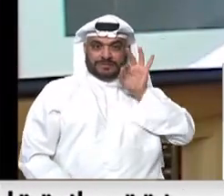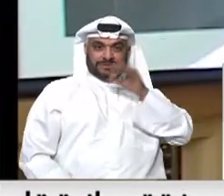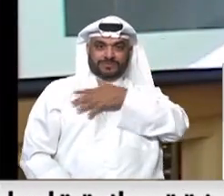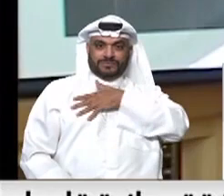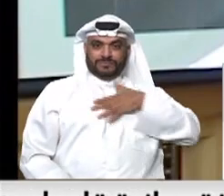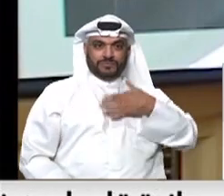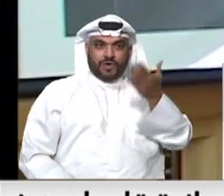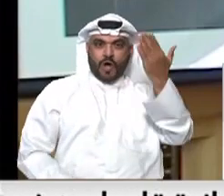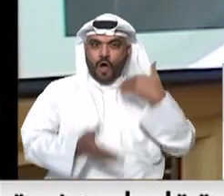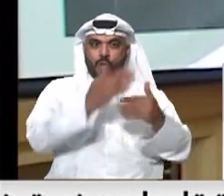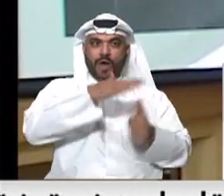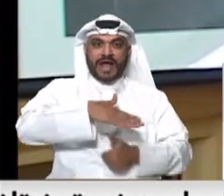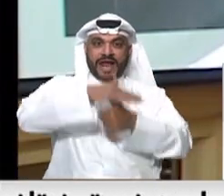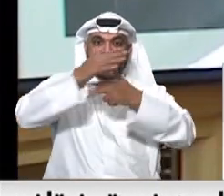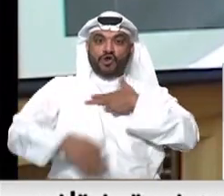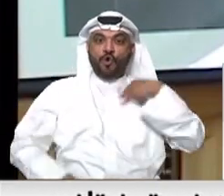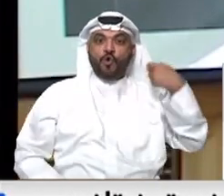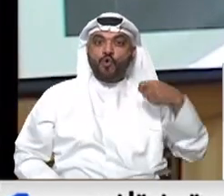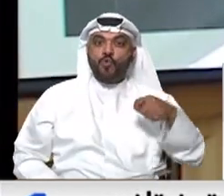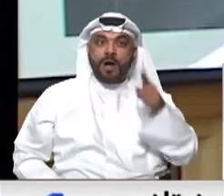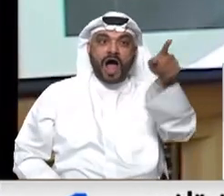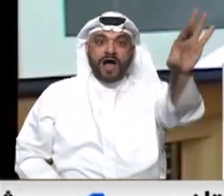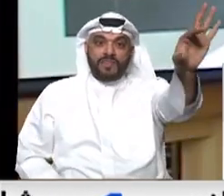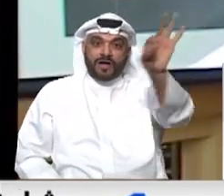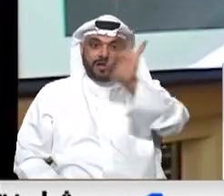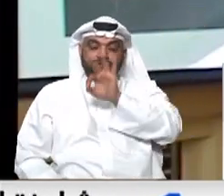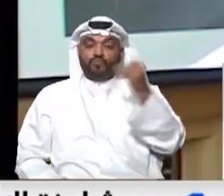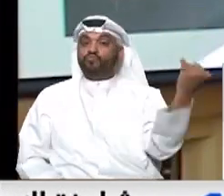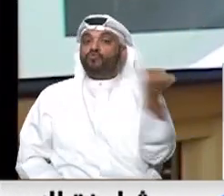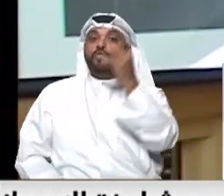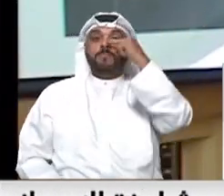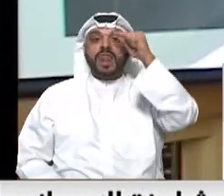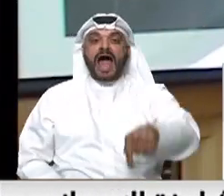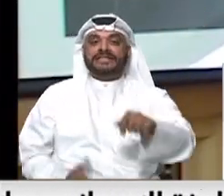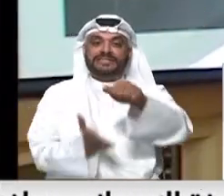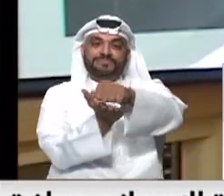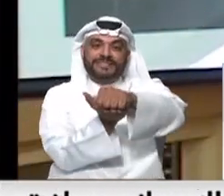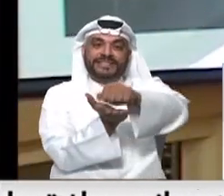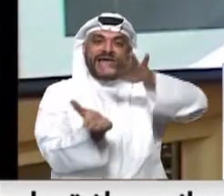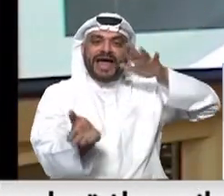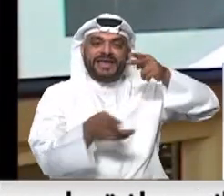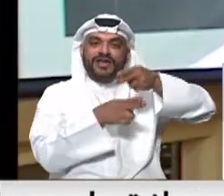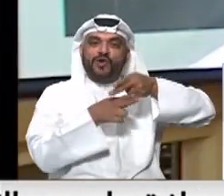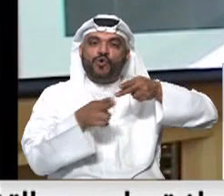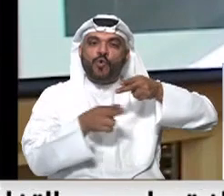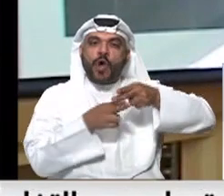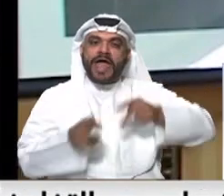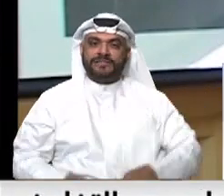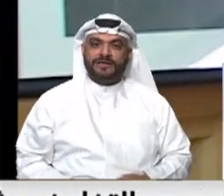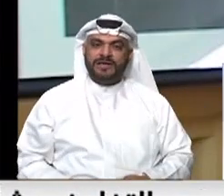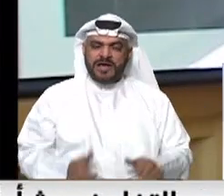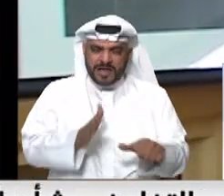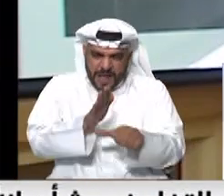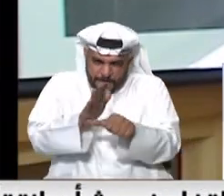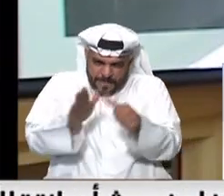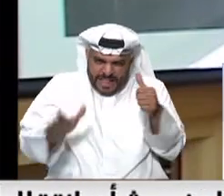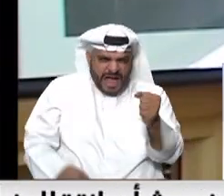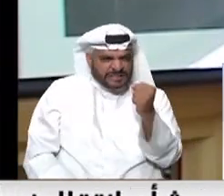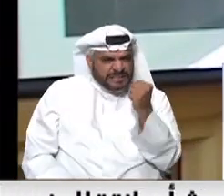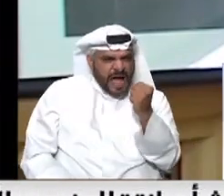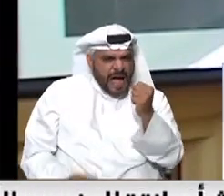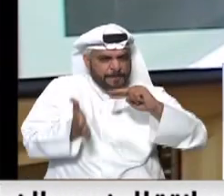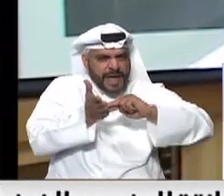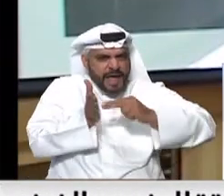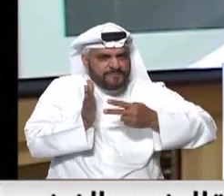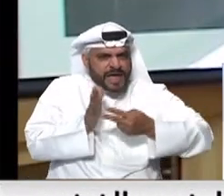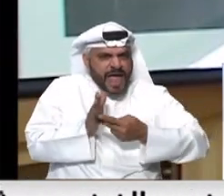أكدت لي تاتشر وكذلك الرئيس بوش الأب على أهمية تحرير الكويت، وكان التحدي الأكبر في البداية هو وقف تقدم